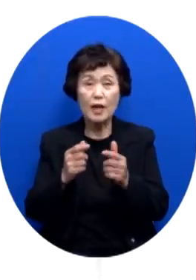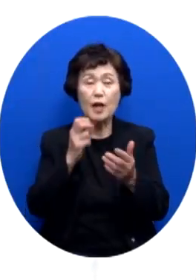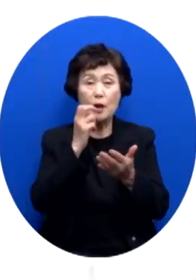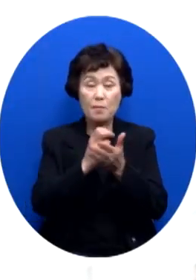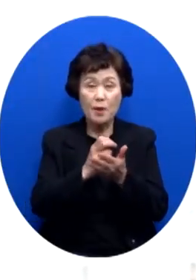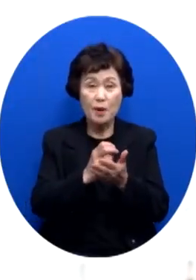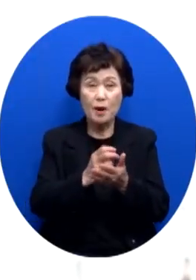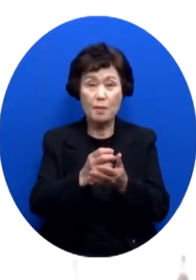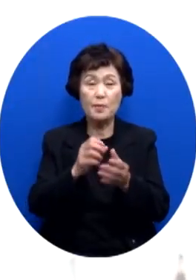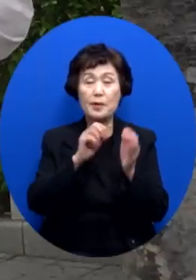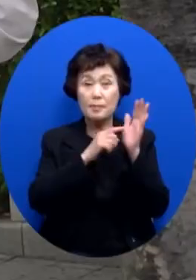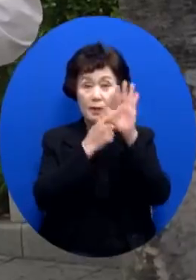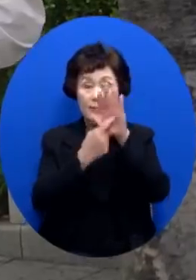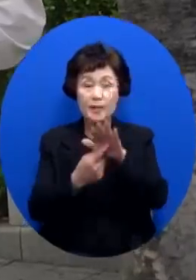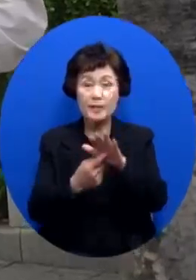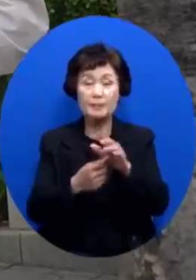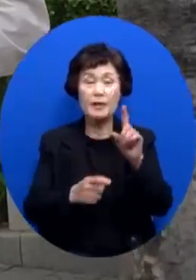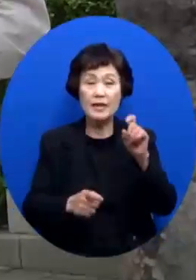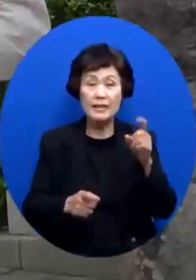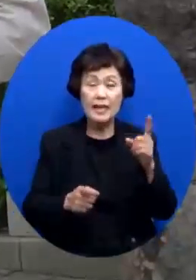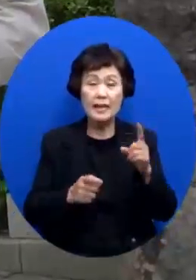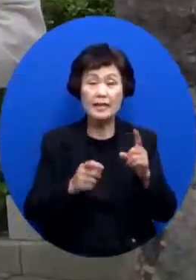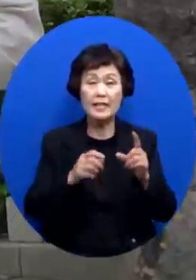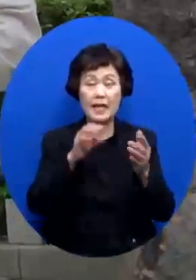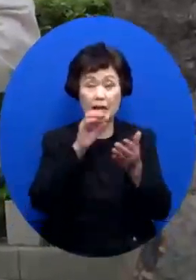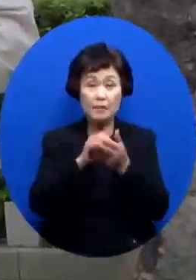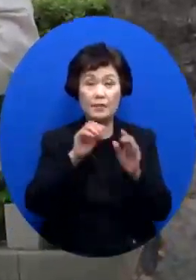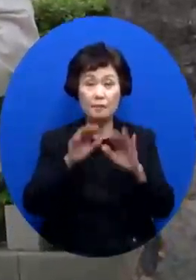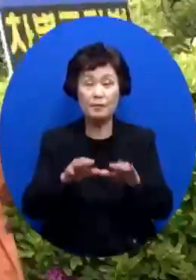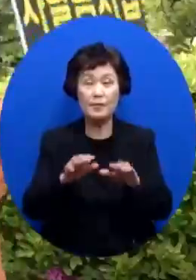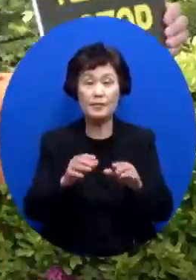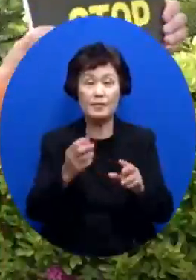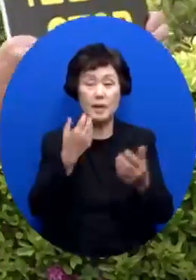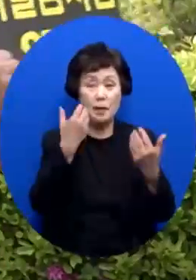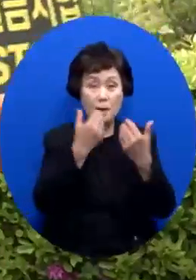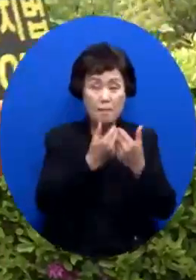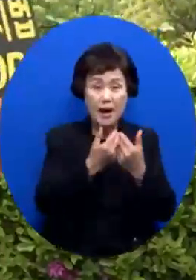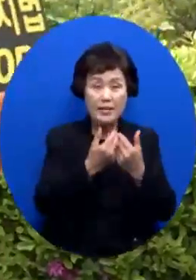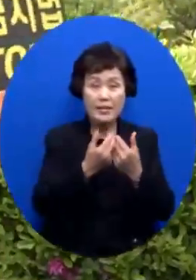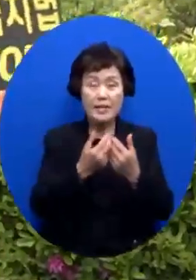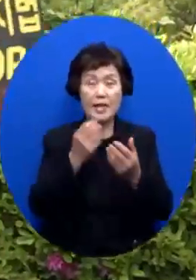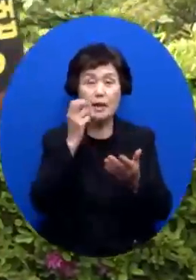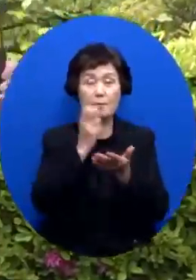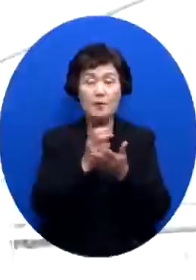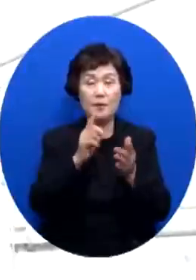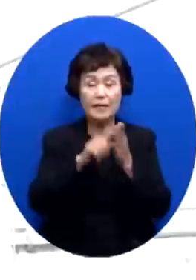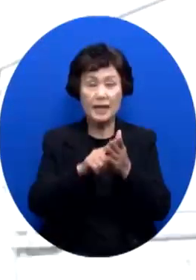울산을 비롯한 11개 지역에서 차별금지법 반대 전국 동시 퍼레이드를 진행했습니다.